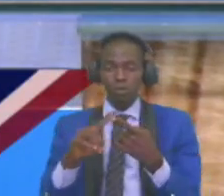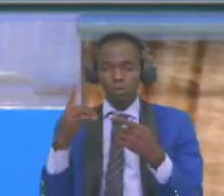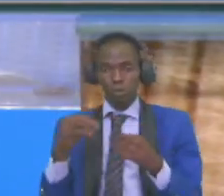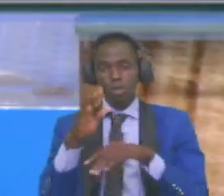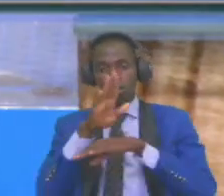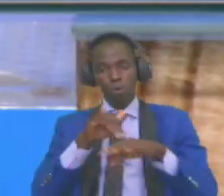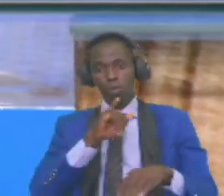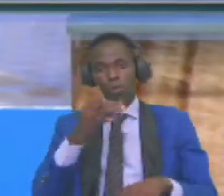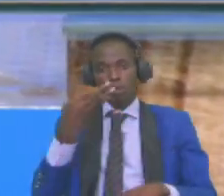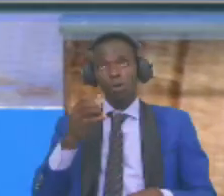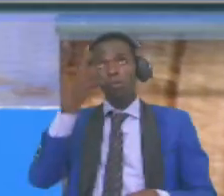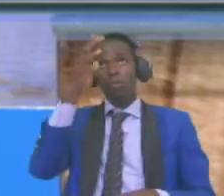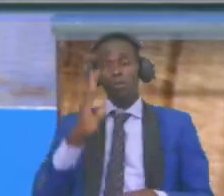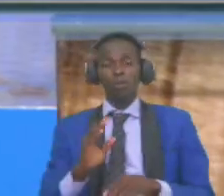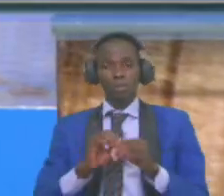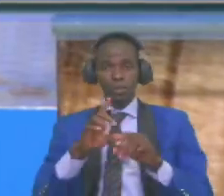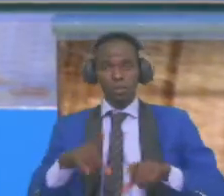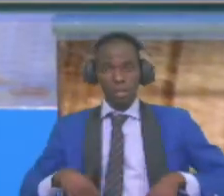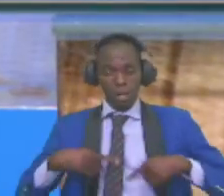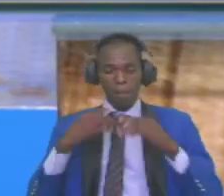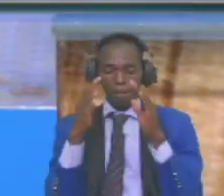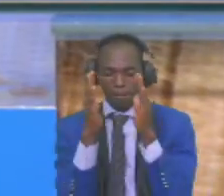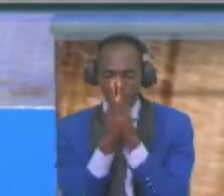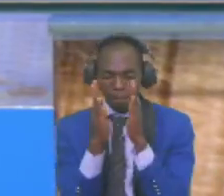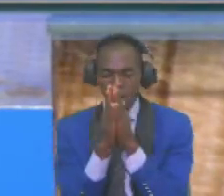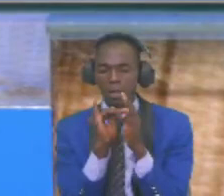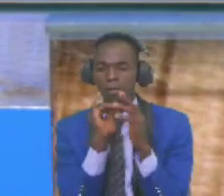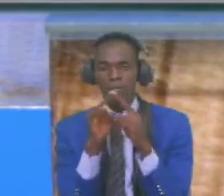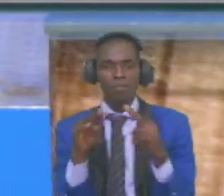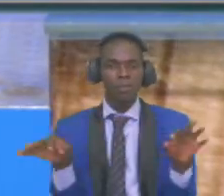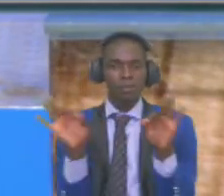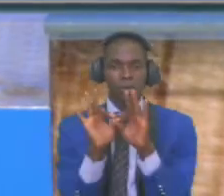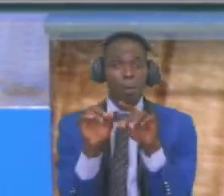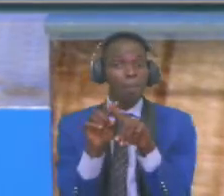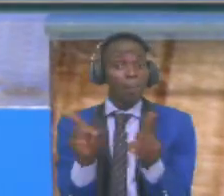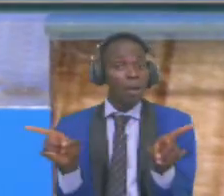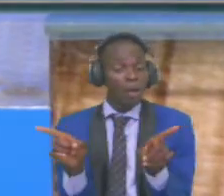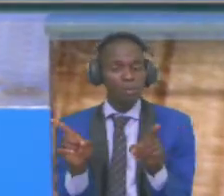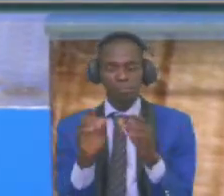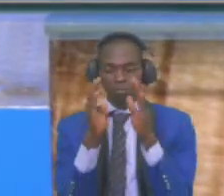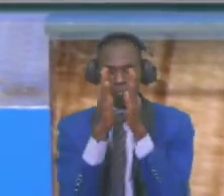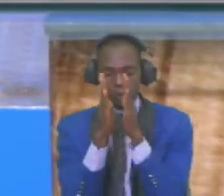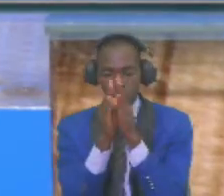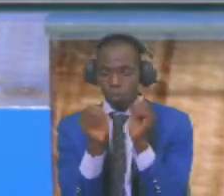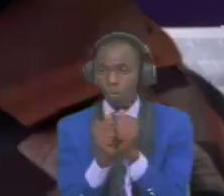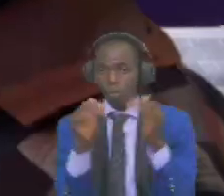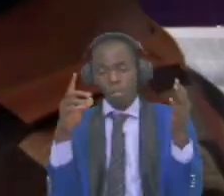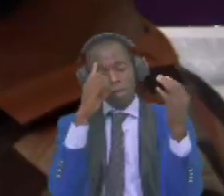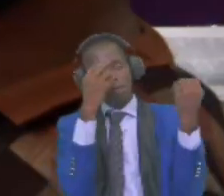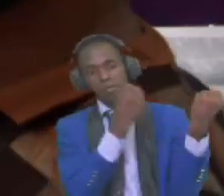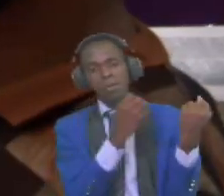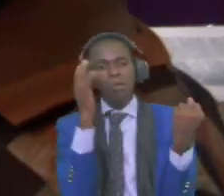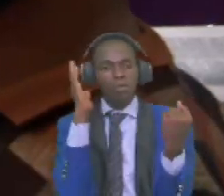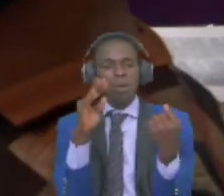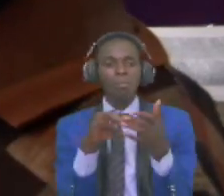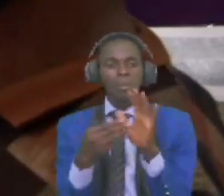suit l'appel du dieu dans votre vie la pierre est indispensable la pièce à